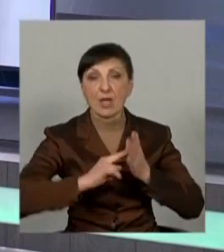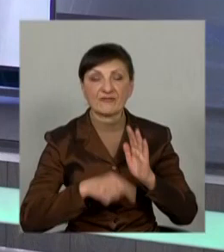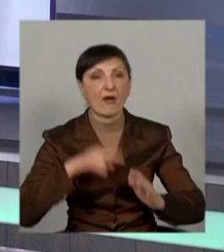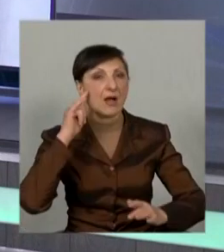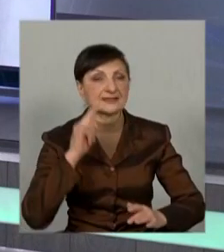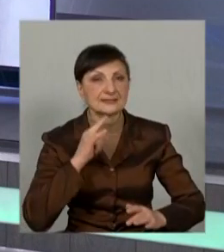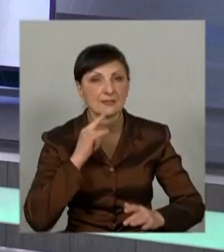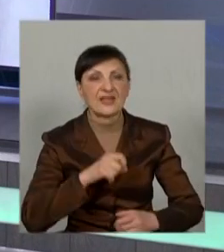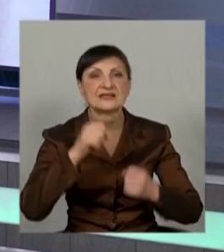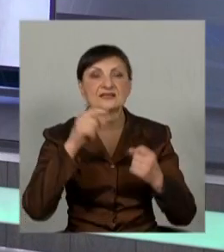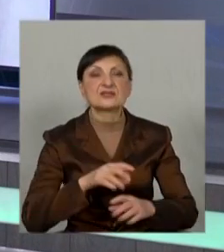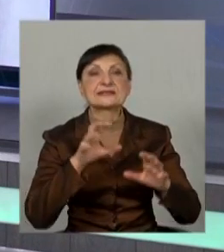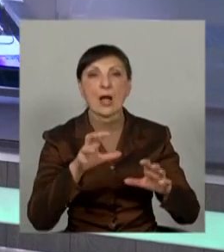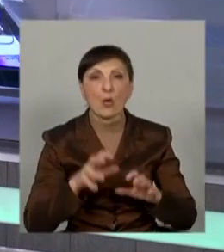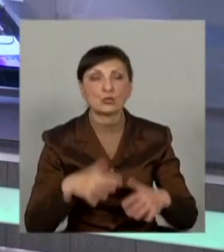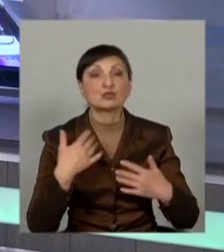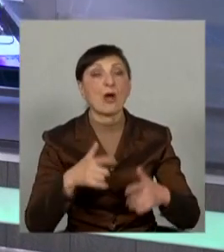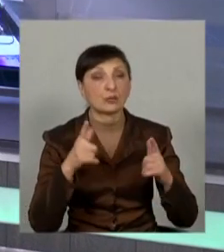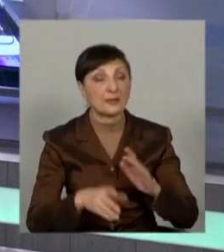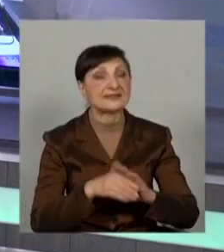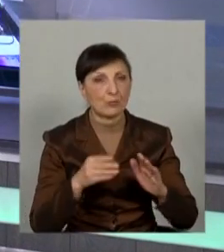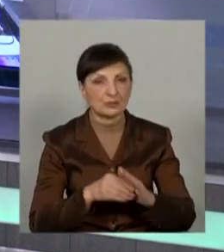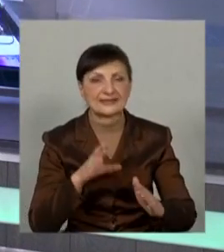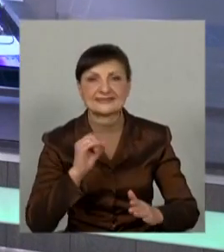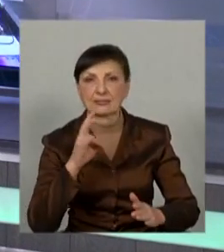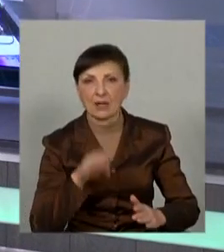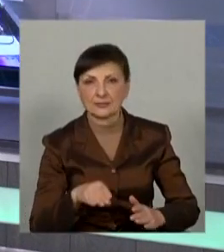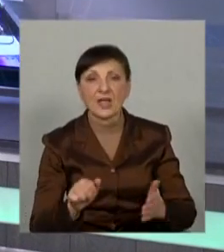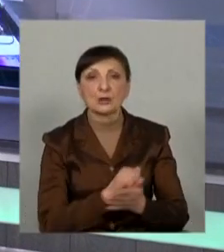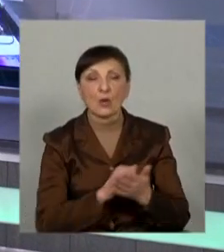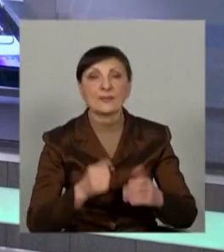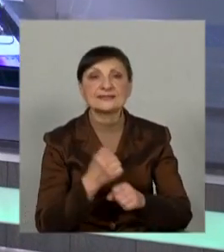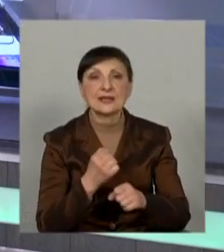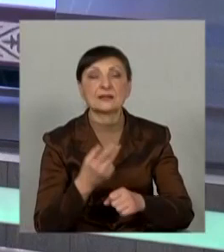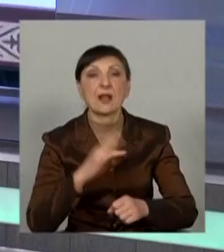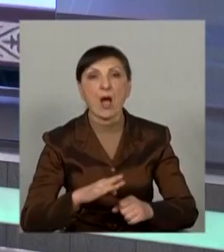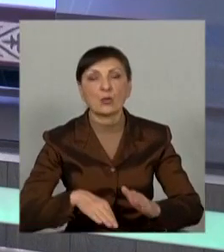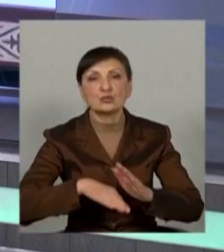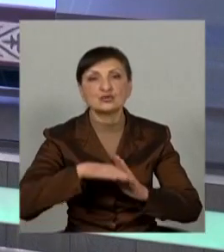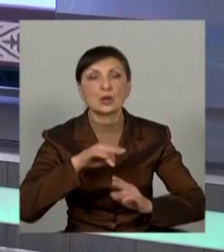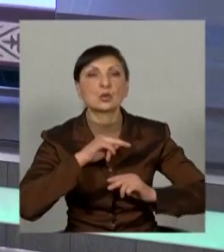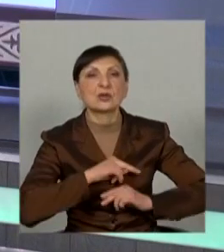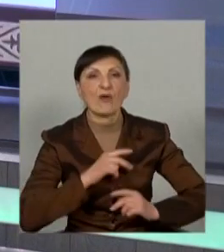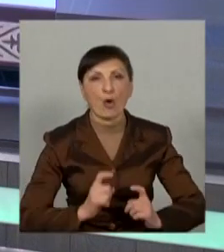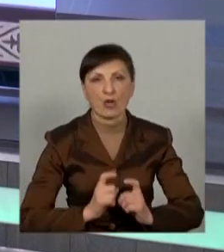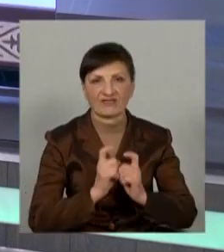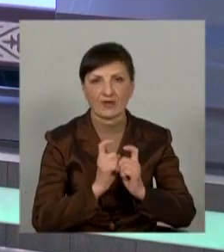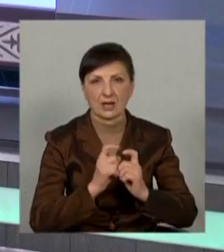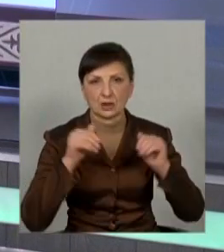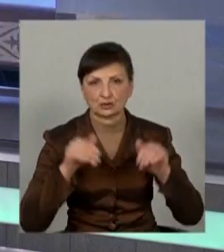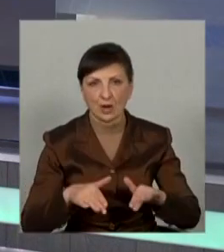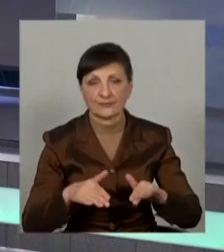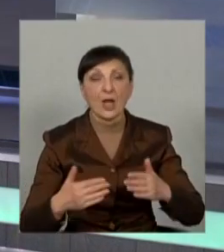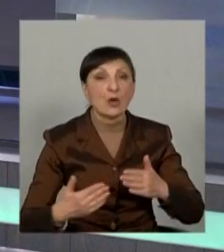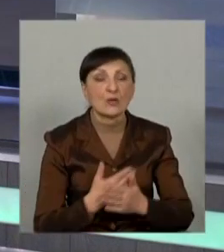Казахстане. Соответствующий закон одобрили депутаты Сената. Документ разработан для совершенствования трудовых конфликтов. Новшество